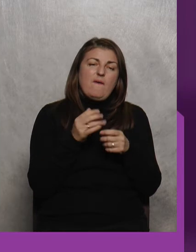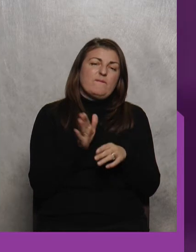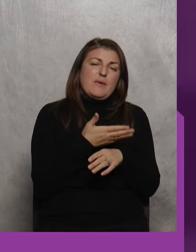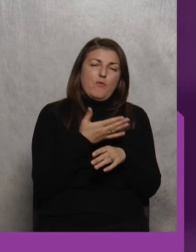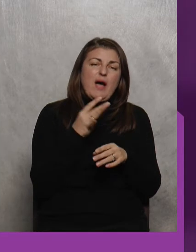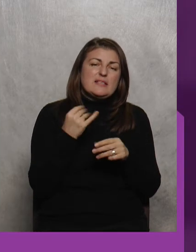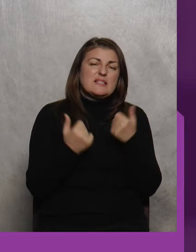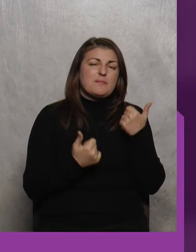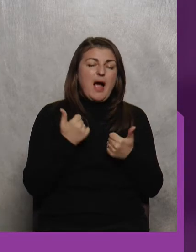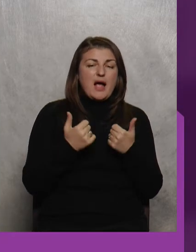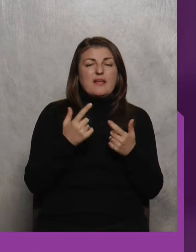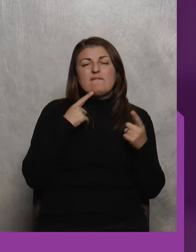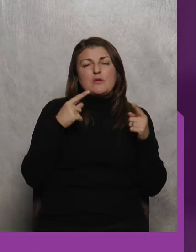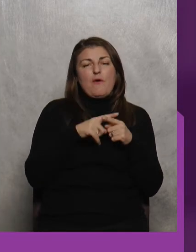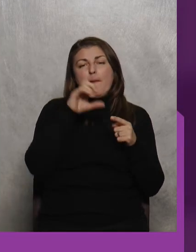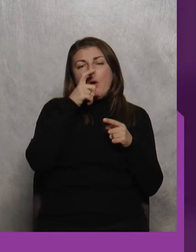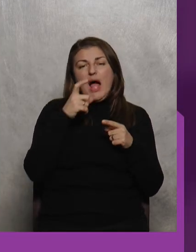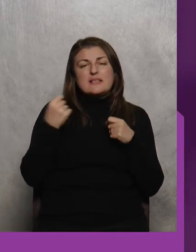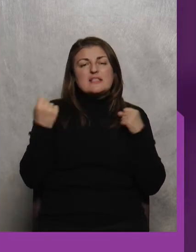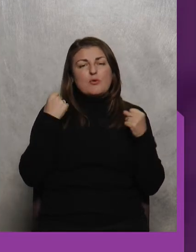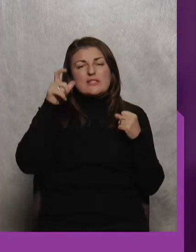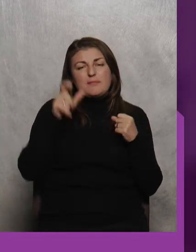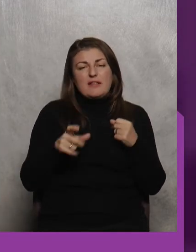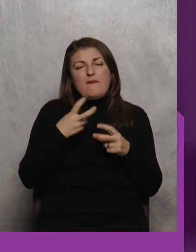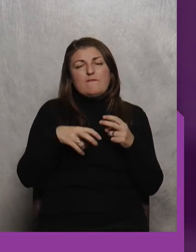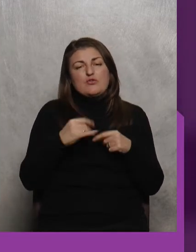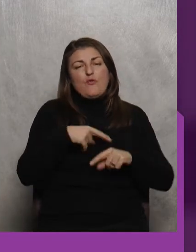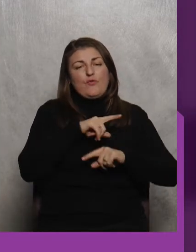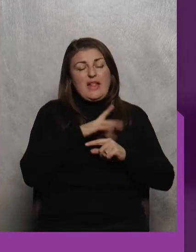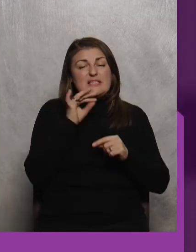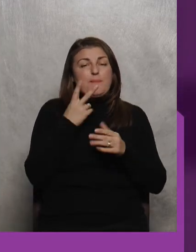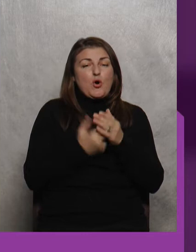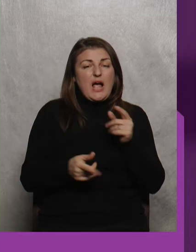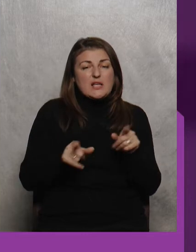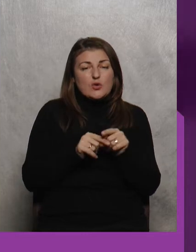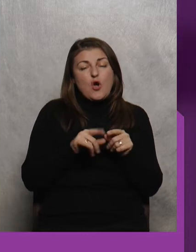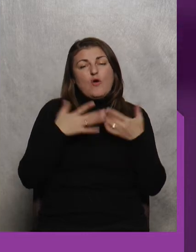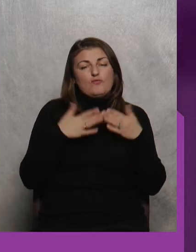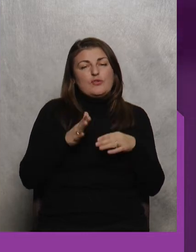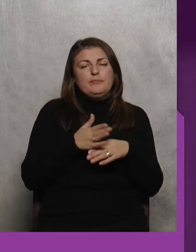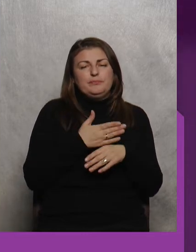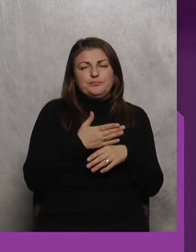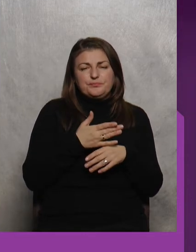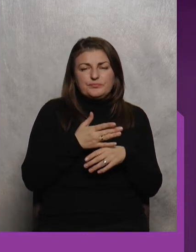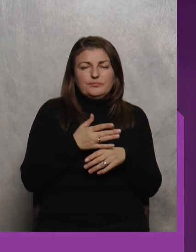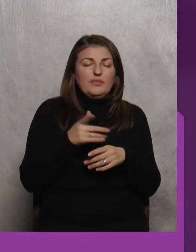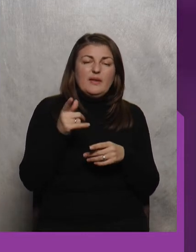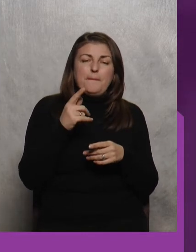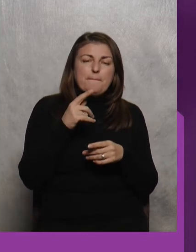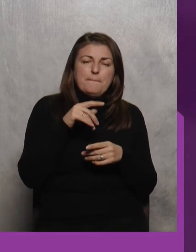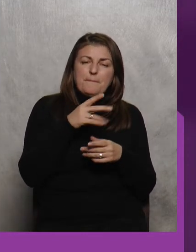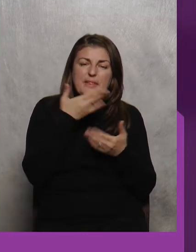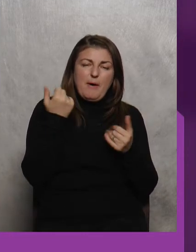із змагань. Відповідно, болгарський спортсмен вийшов в фінал з поразкою. Жаміашвілі Ливан не мав поразки.